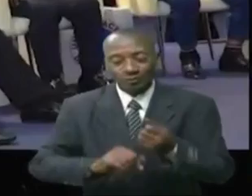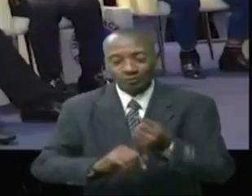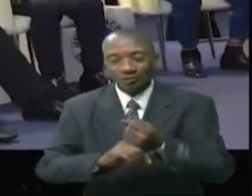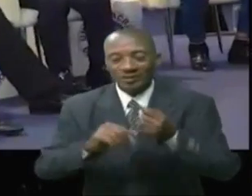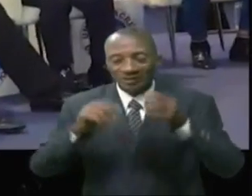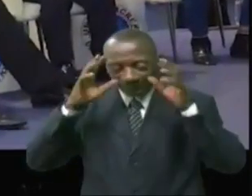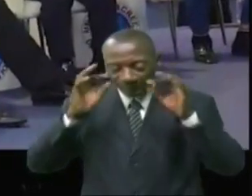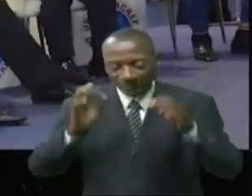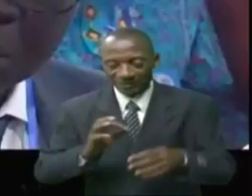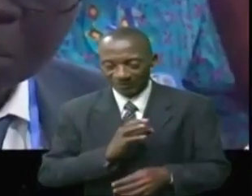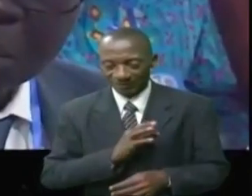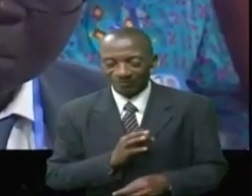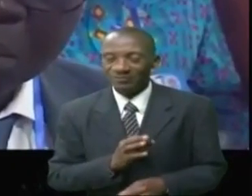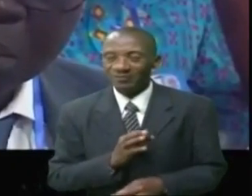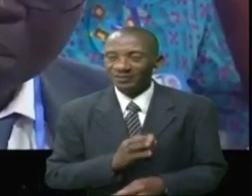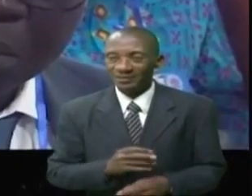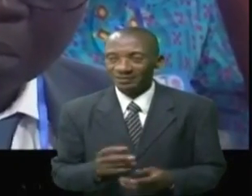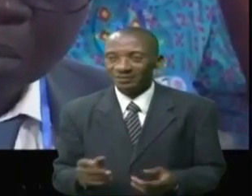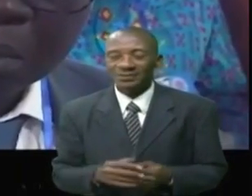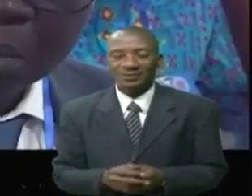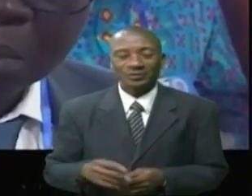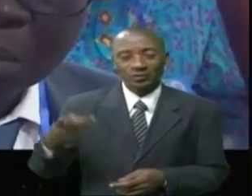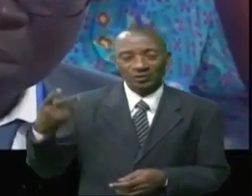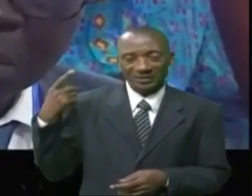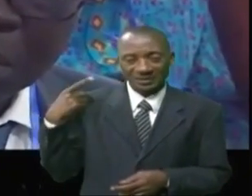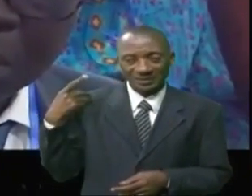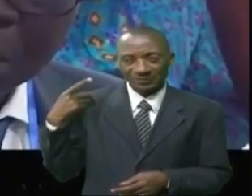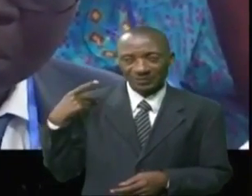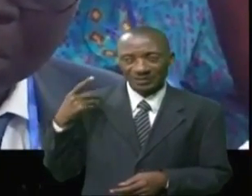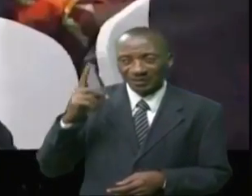député national Norbert Ezadri